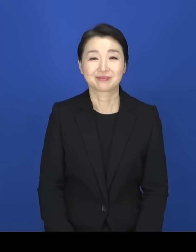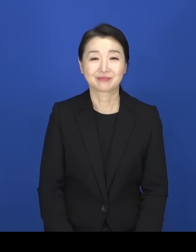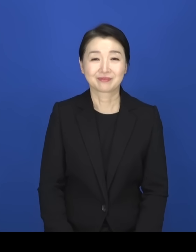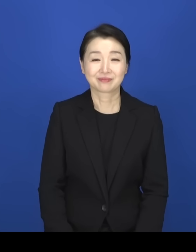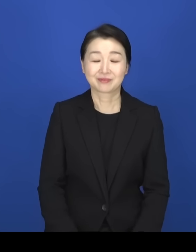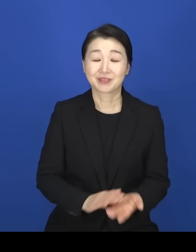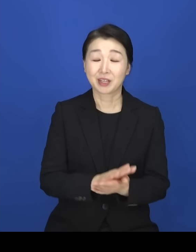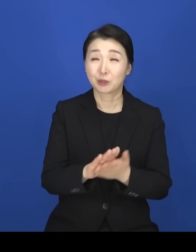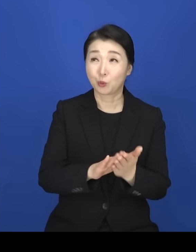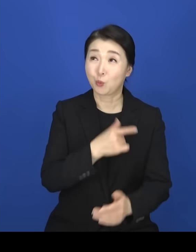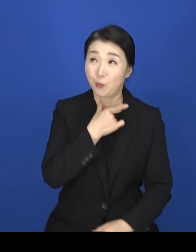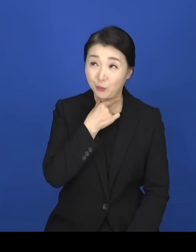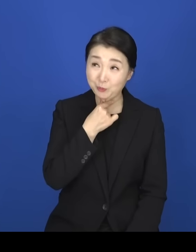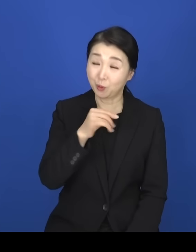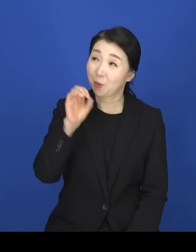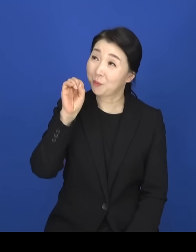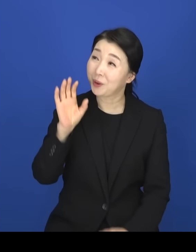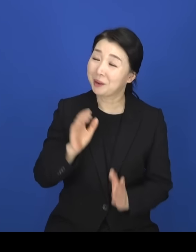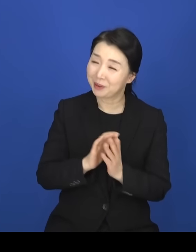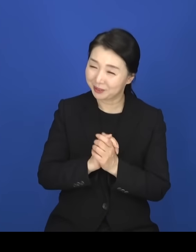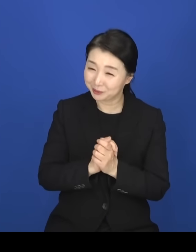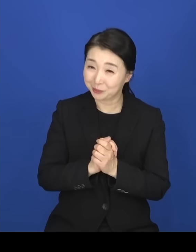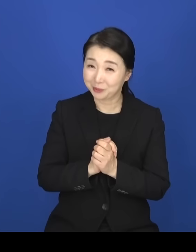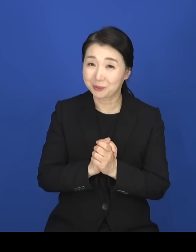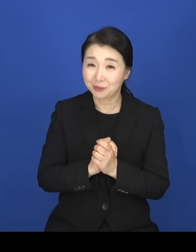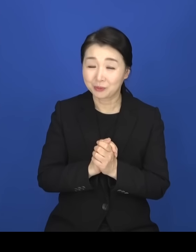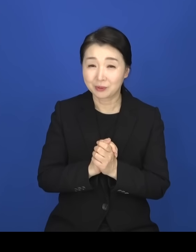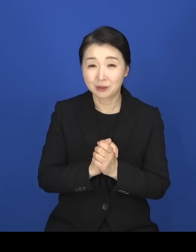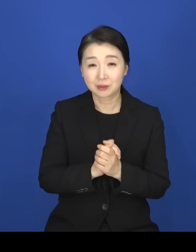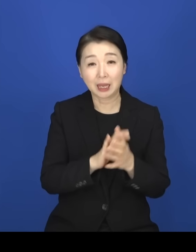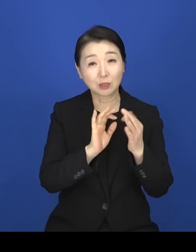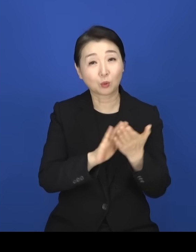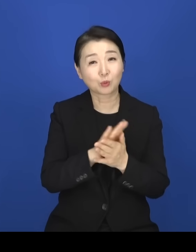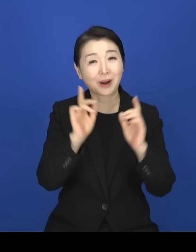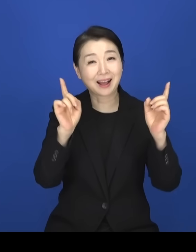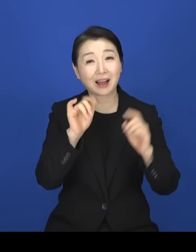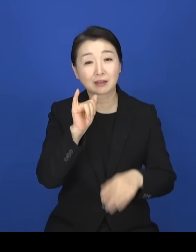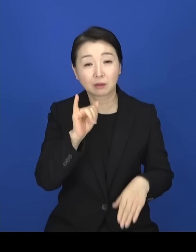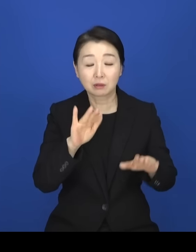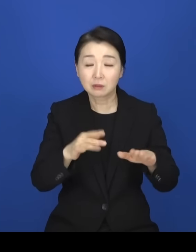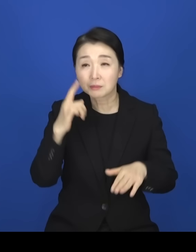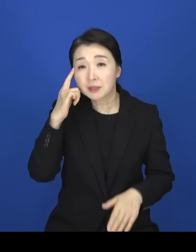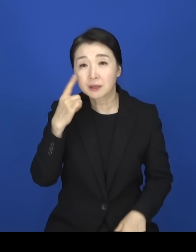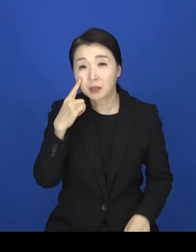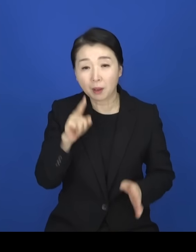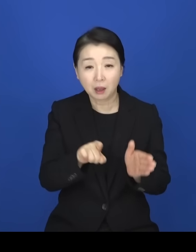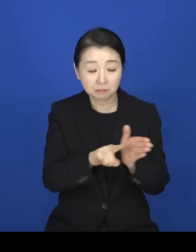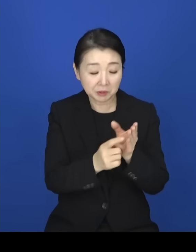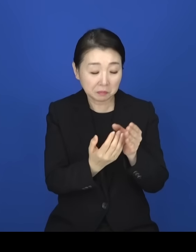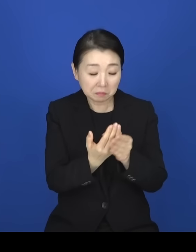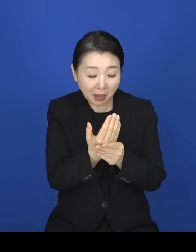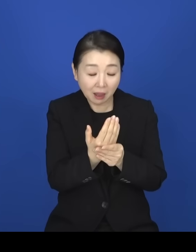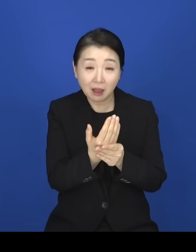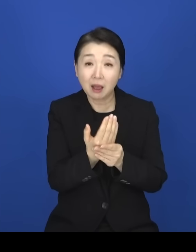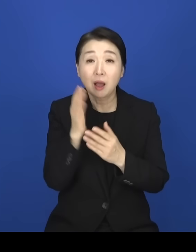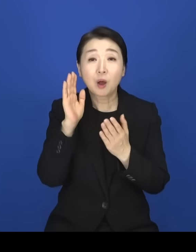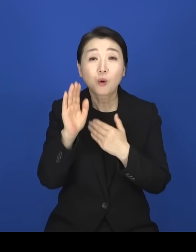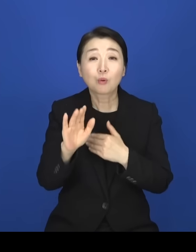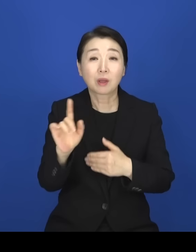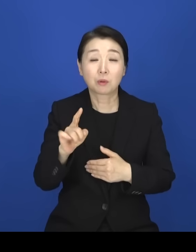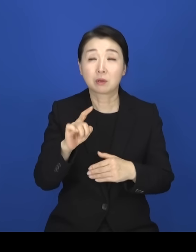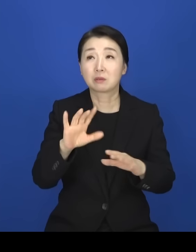놀다 오겠습니다 라는 그런 기도를 하고 계속 놀았던 것 같아요. 지금 와서 생각해보니까 신앙이 생기고 나서 생각해보니까